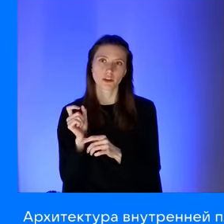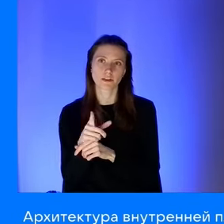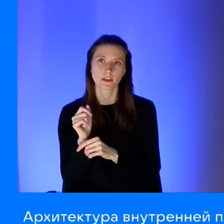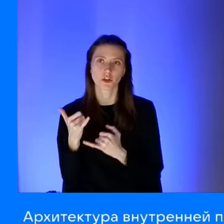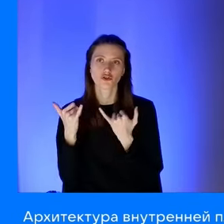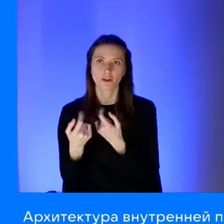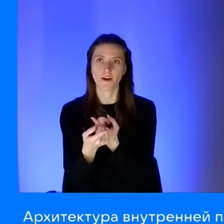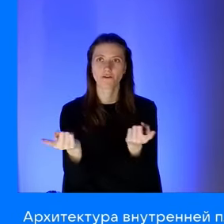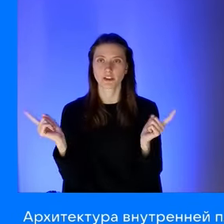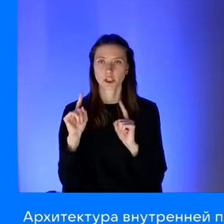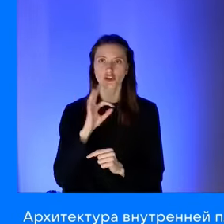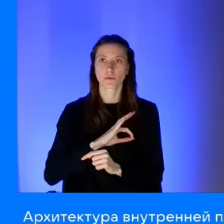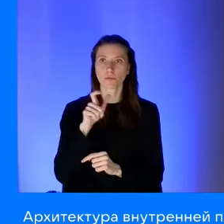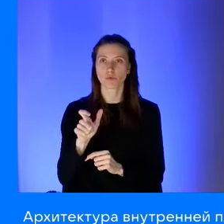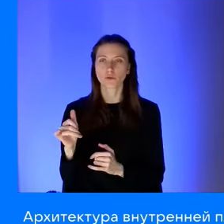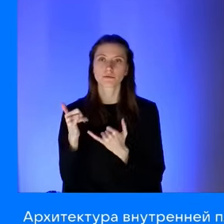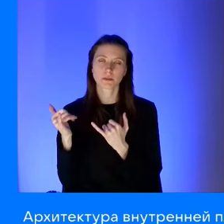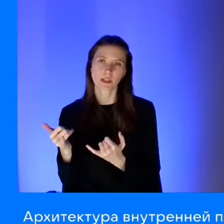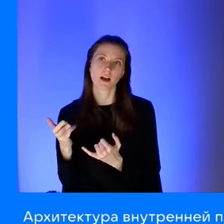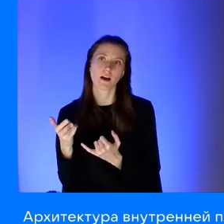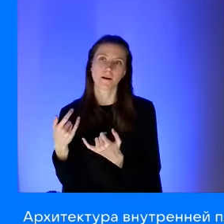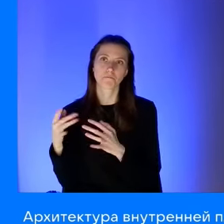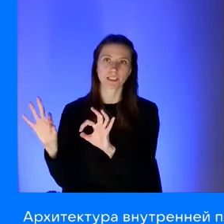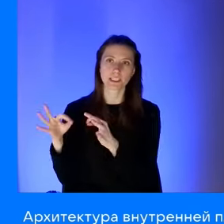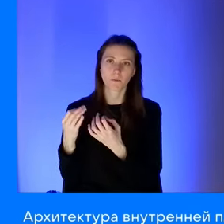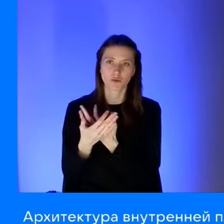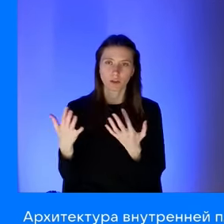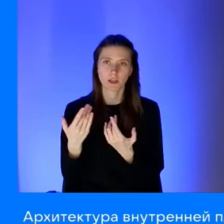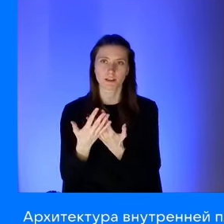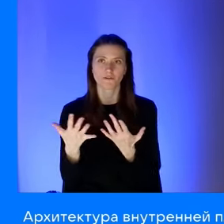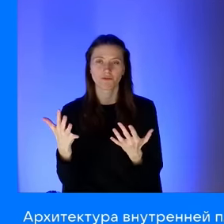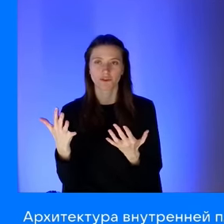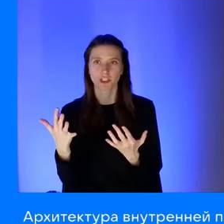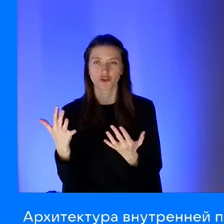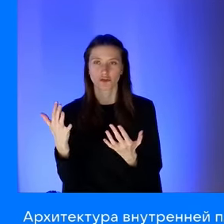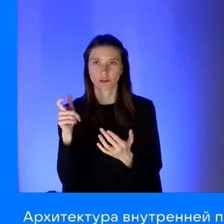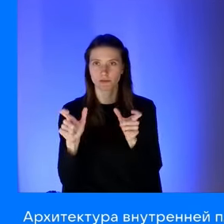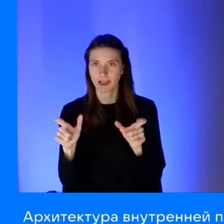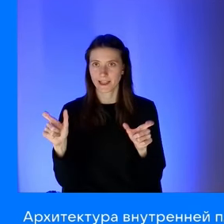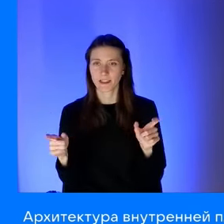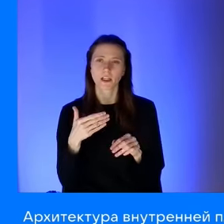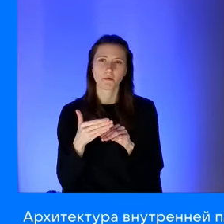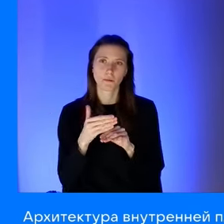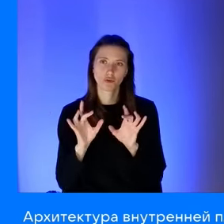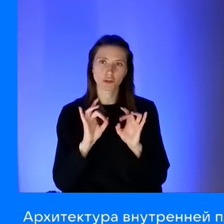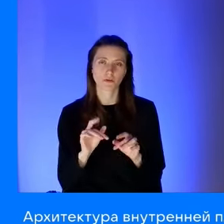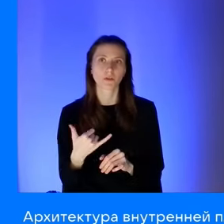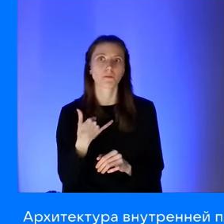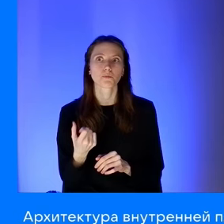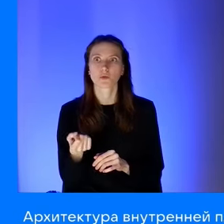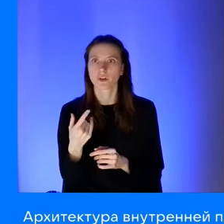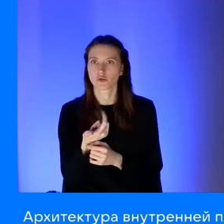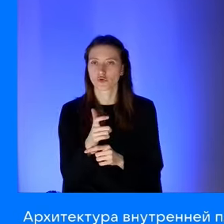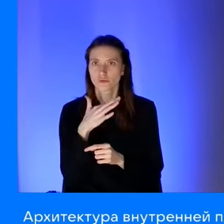запуска каких-то внешних наших клиентов Ну там про это Они сами когда-нибудь расскажут Вот потому что возникает много вопросов